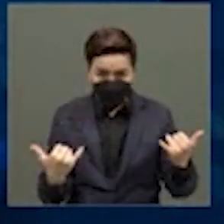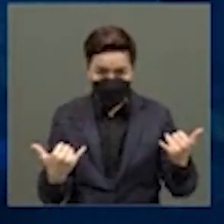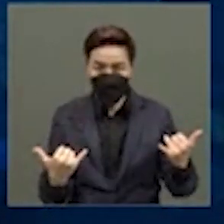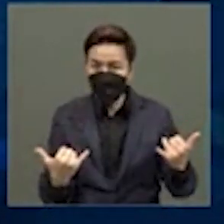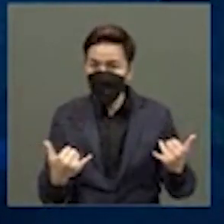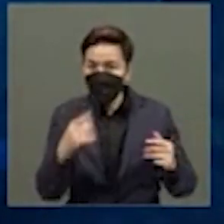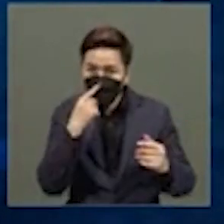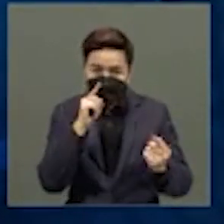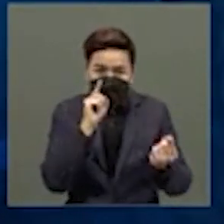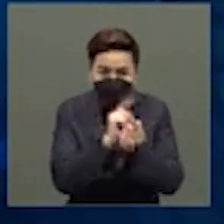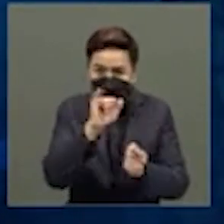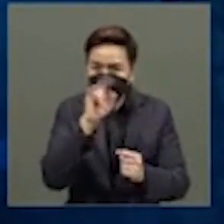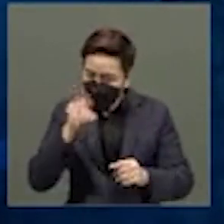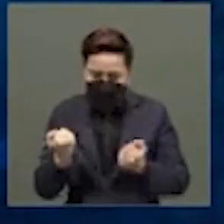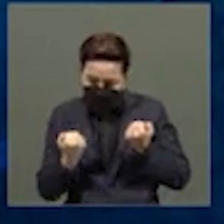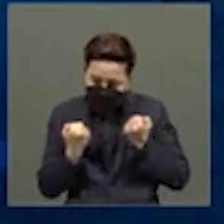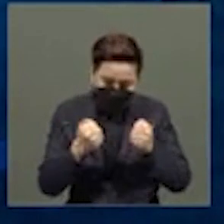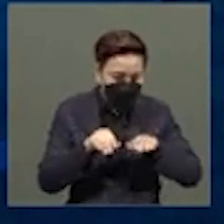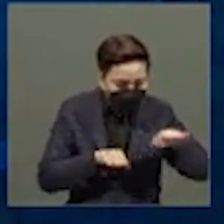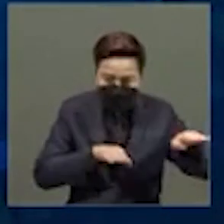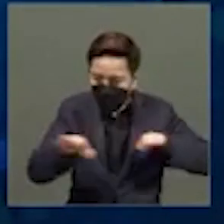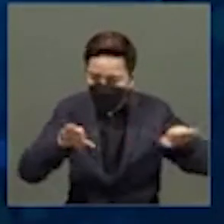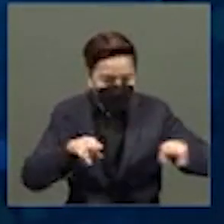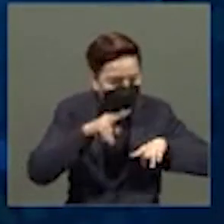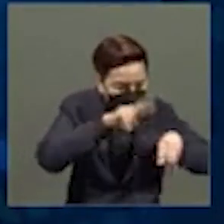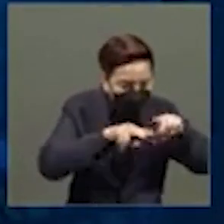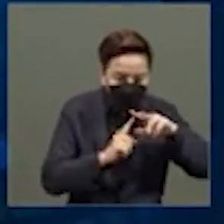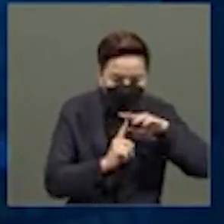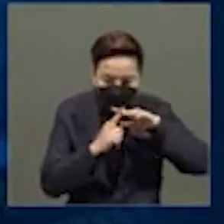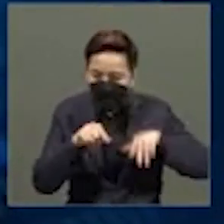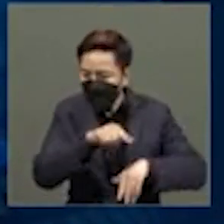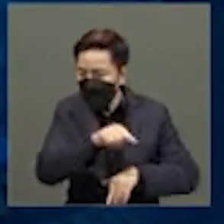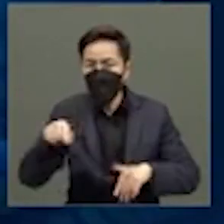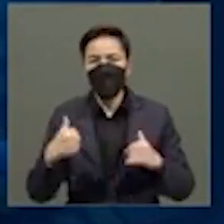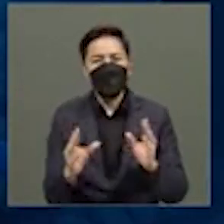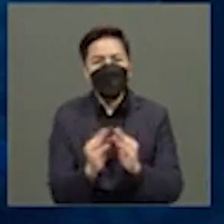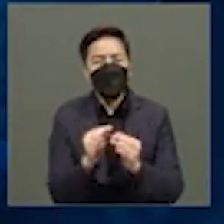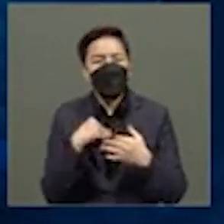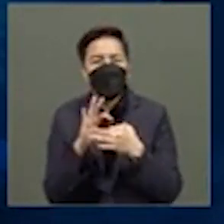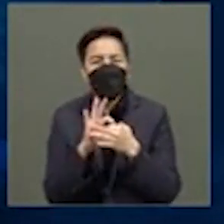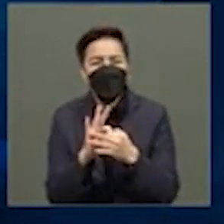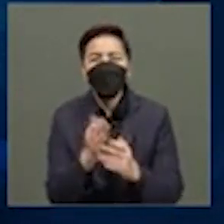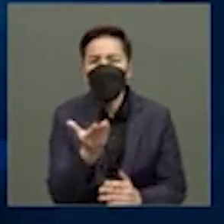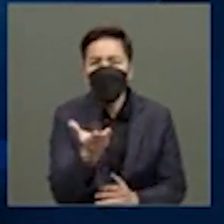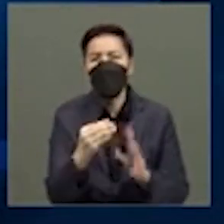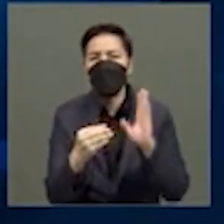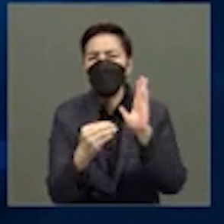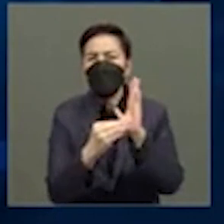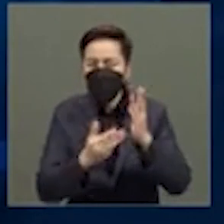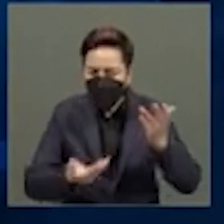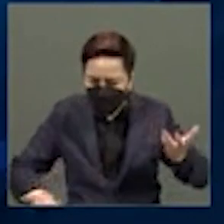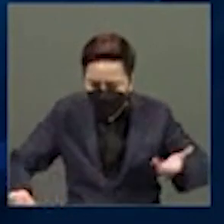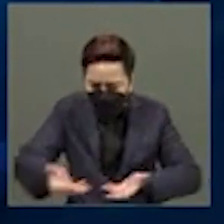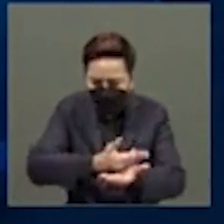จะยังคงต้องระดมตรวจด้วยนะคะวันนี้ที่ประชุมก็มีความเป็นห่วงแล้วก็ขอให้กทม.พิจารณานะ